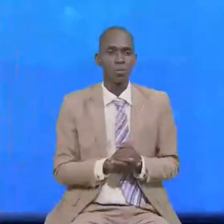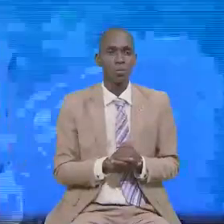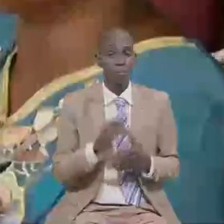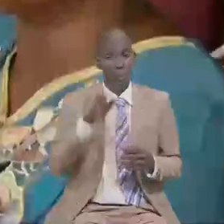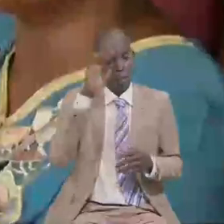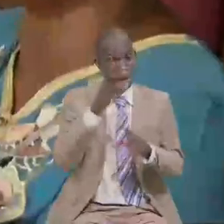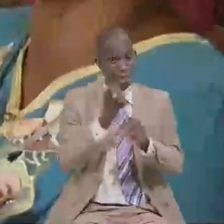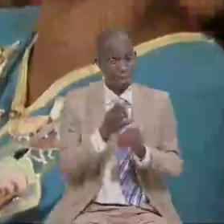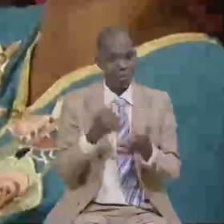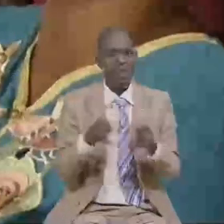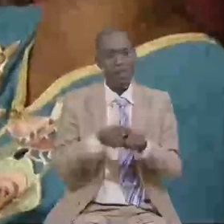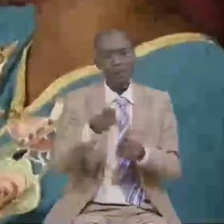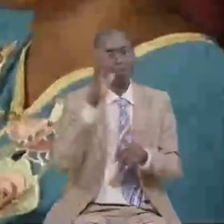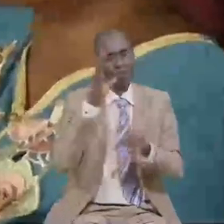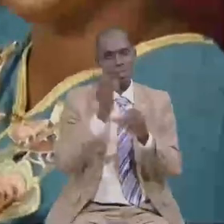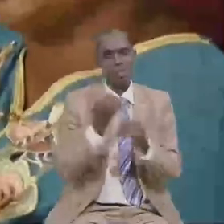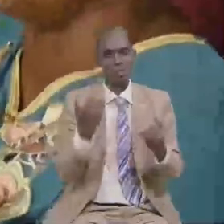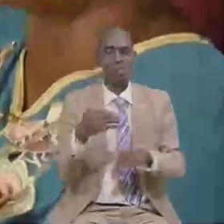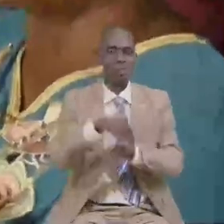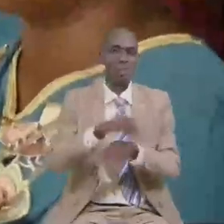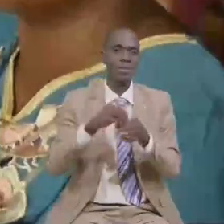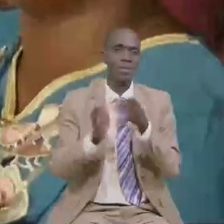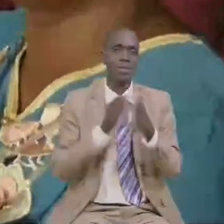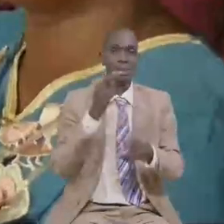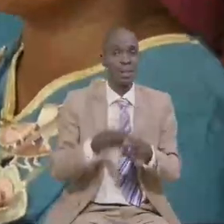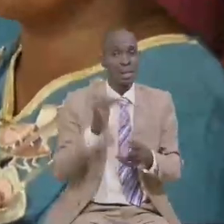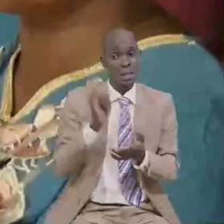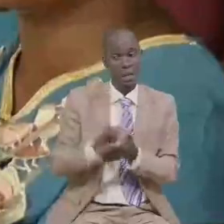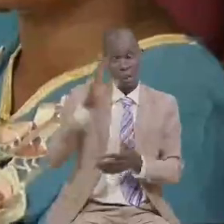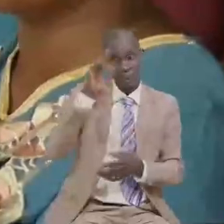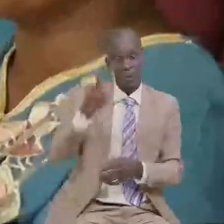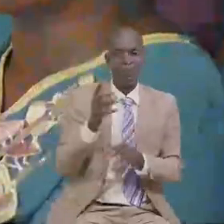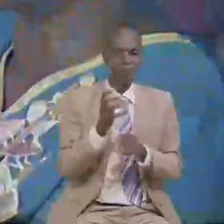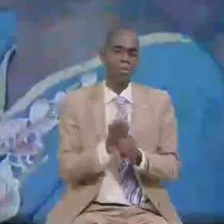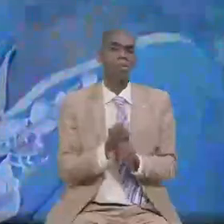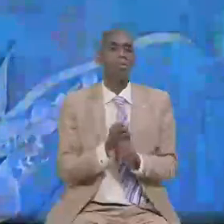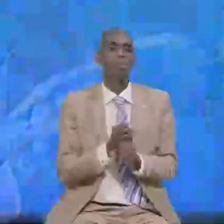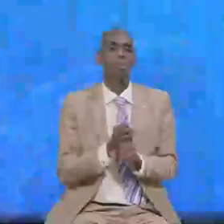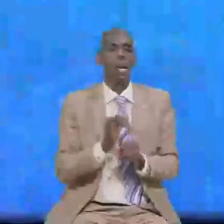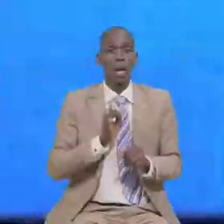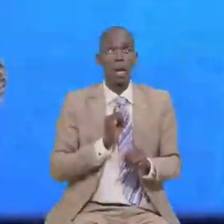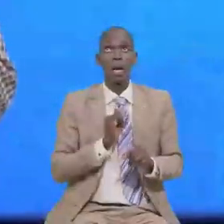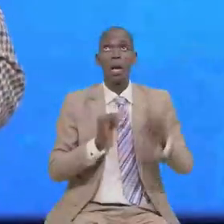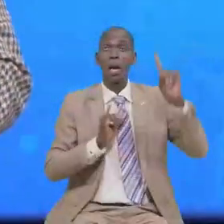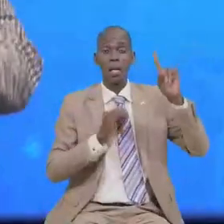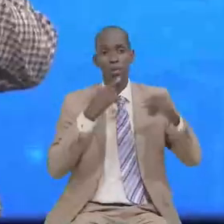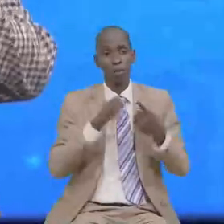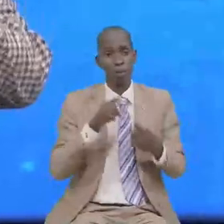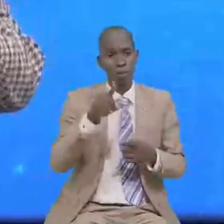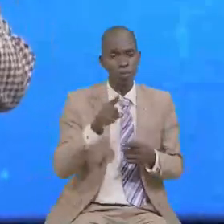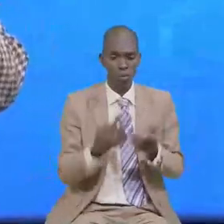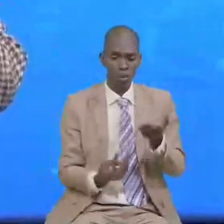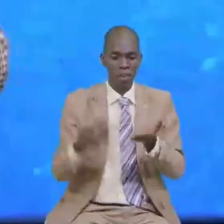Il a obtenu comme vous l'aurez ce soir. Je te l'ordonne. dit-il